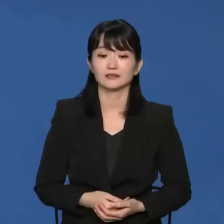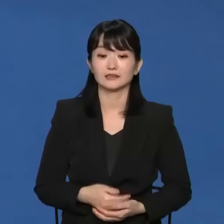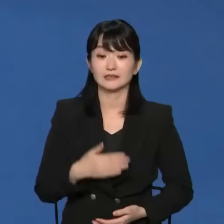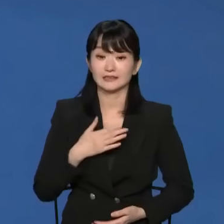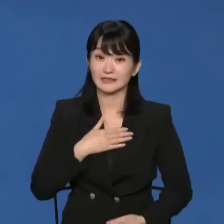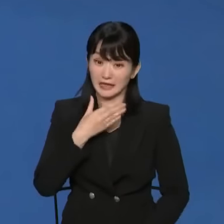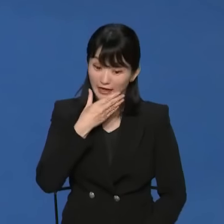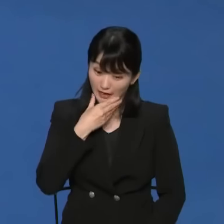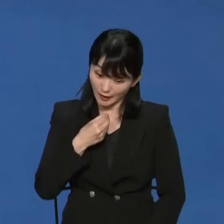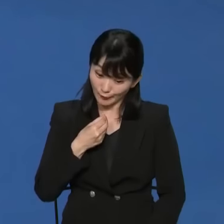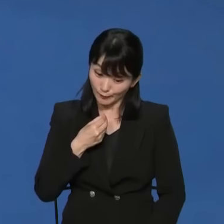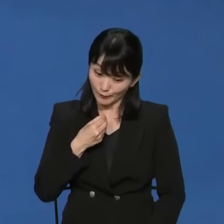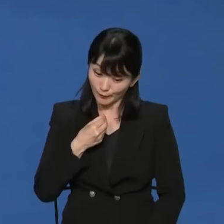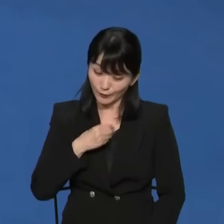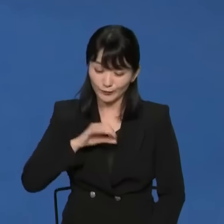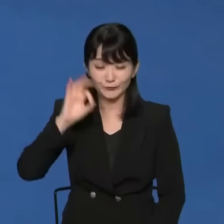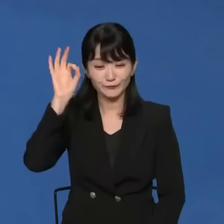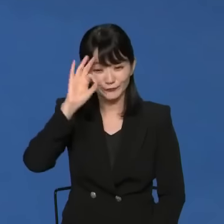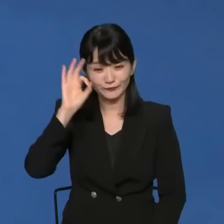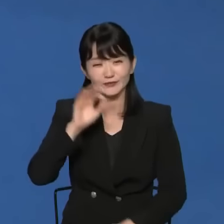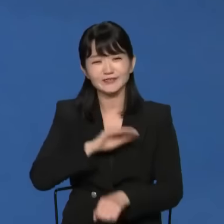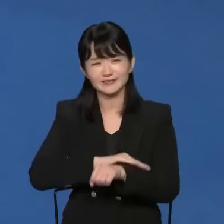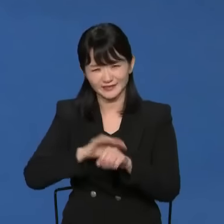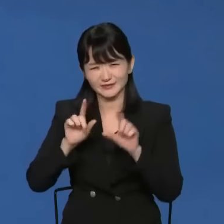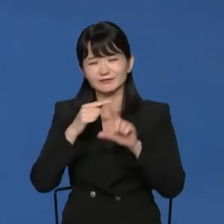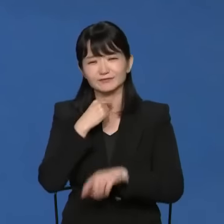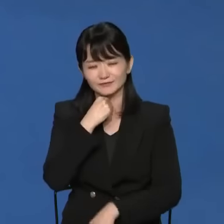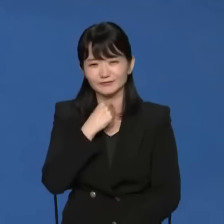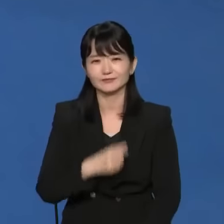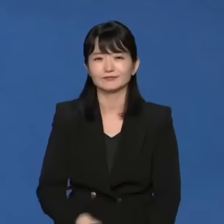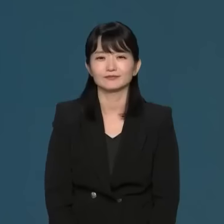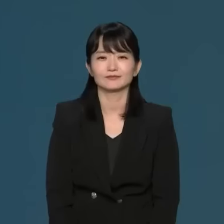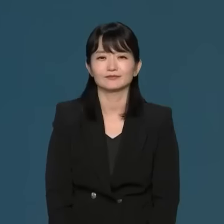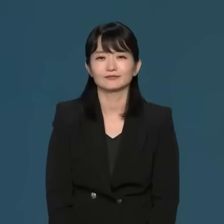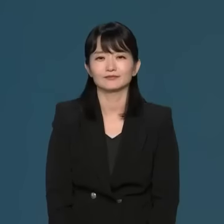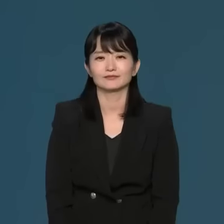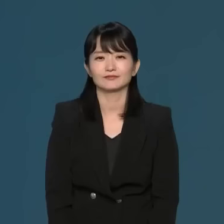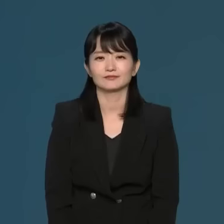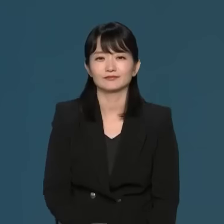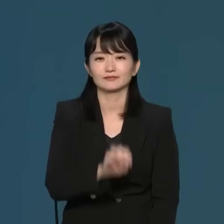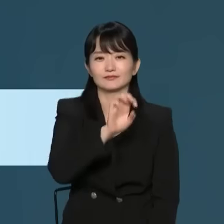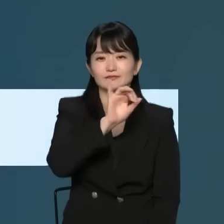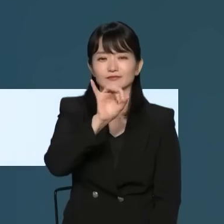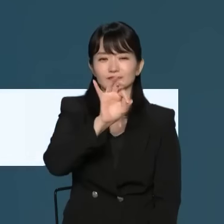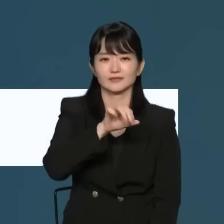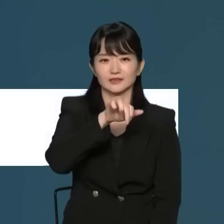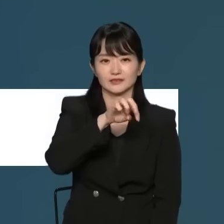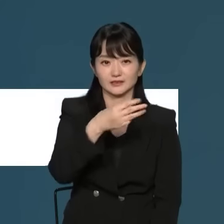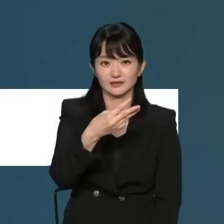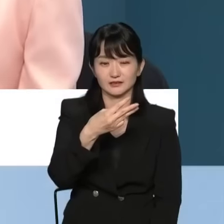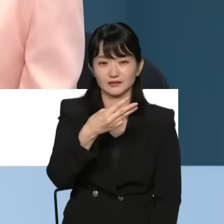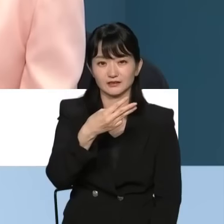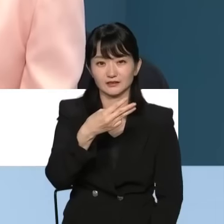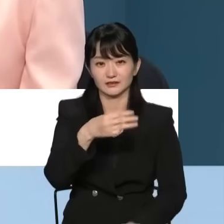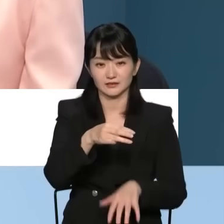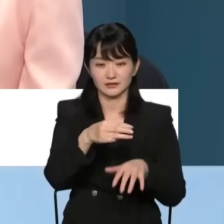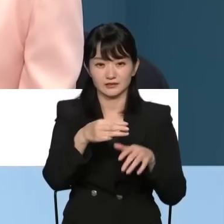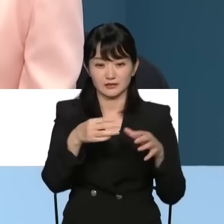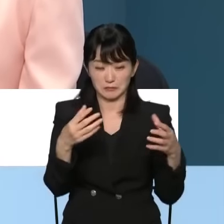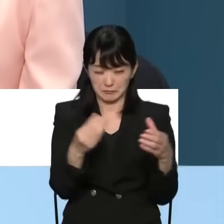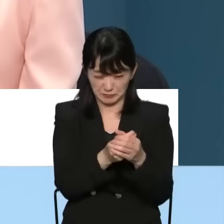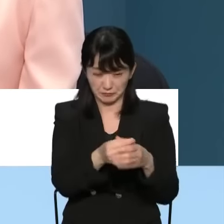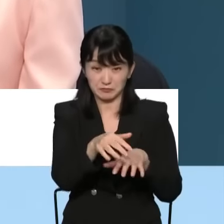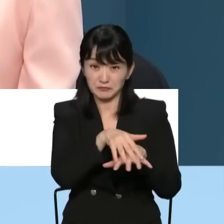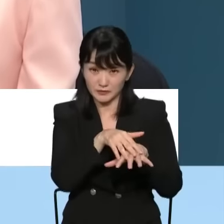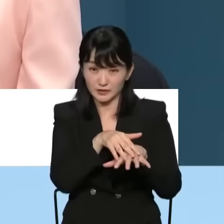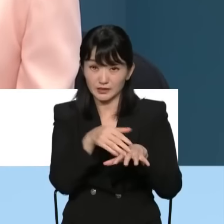함께 찾으면서 잘 살아가고 싶어요. 네. 핑클 완전체 재결합 네.